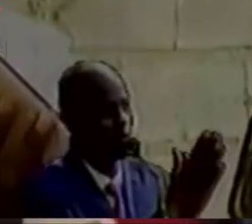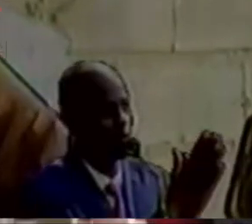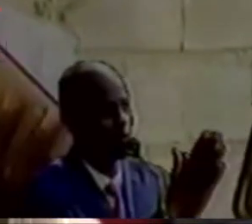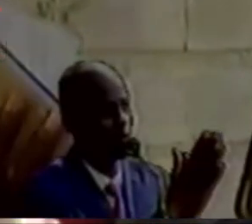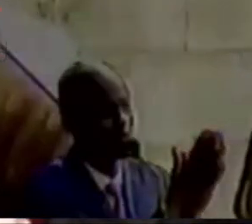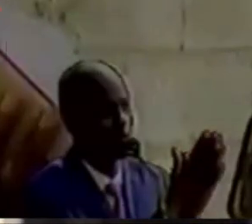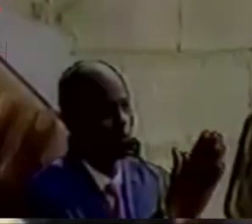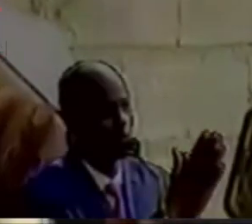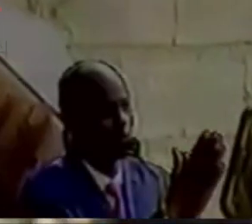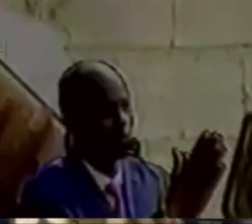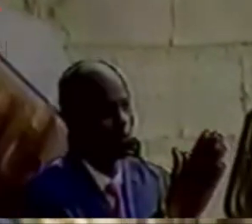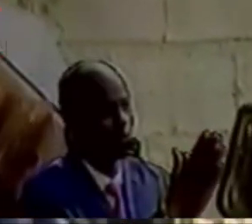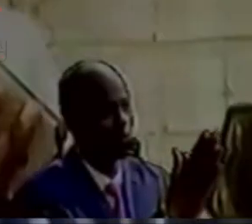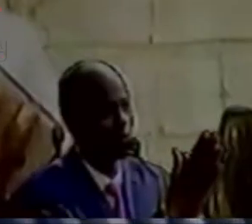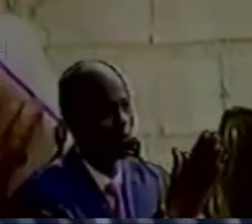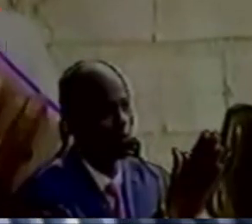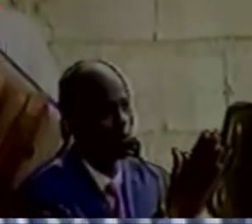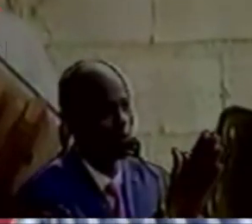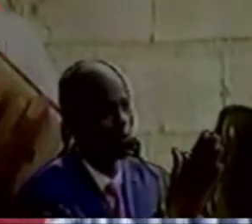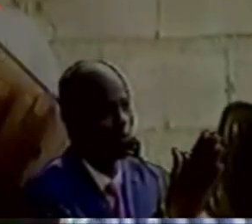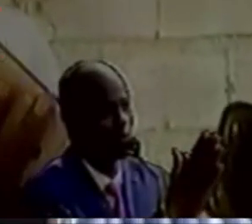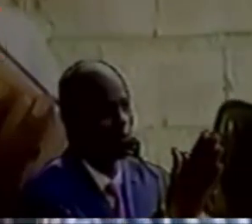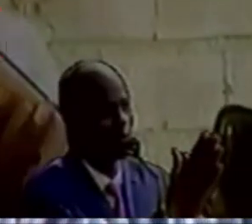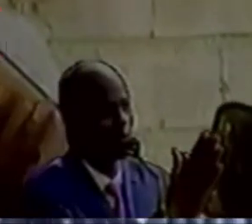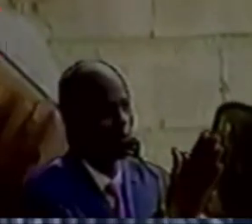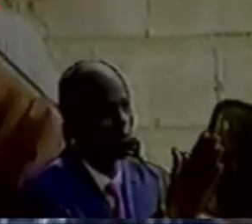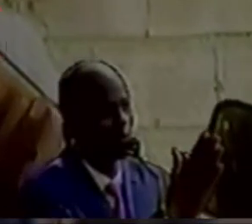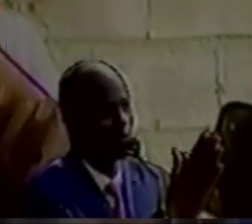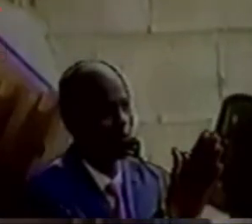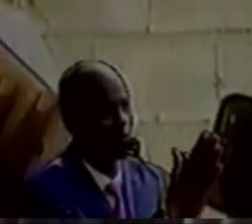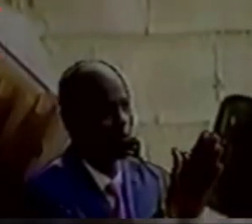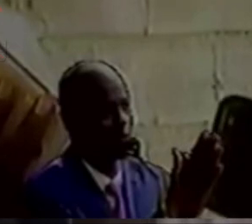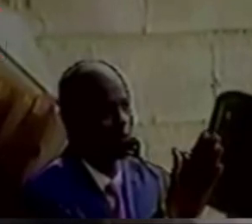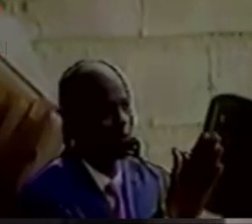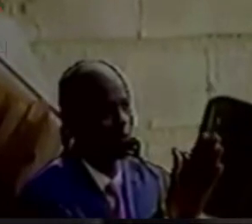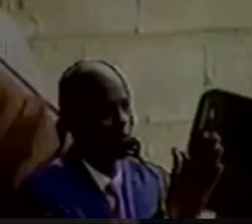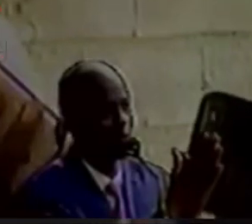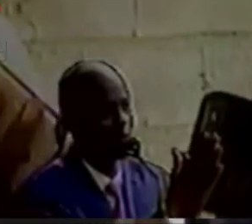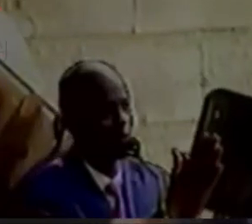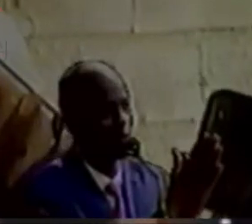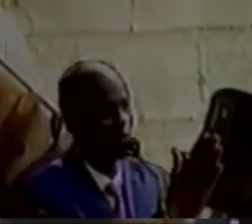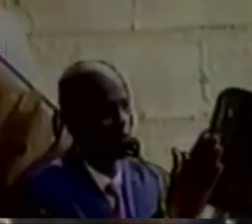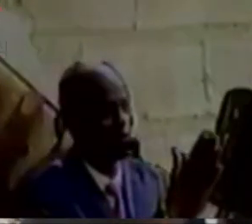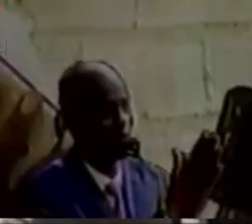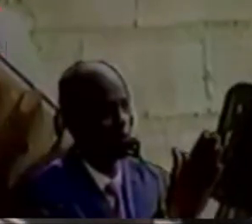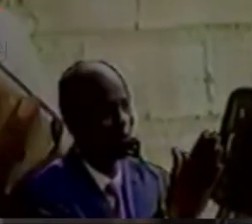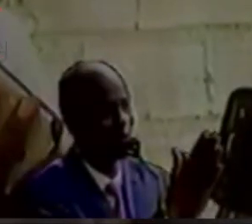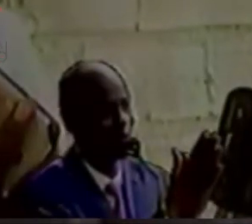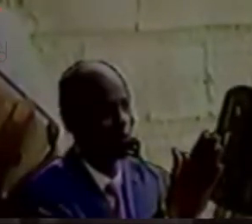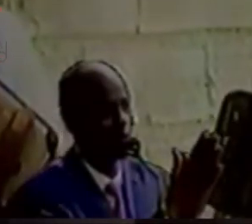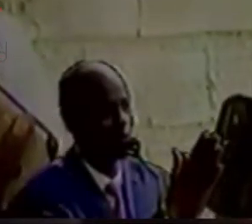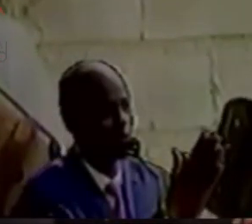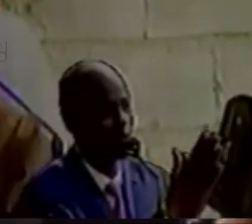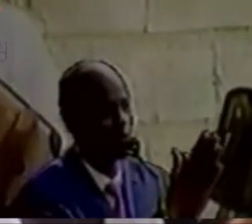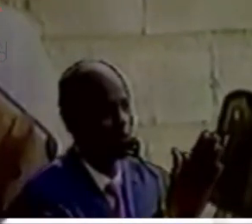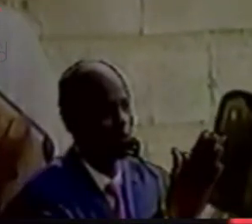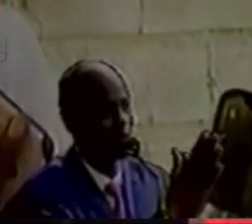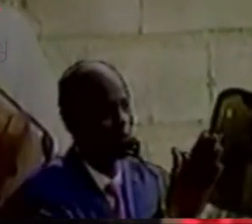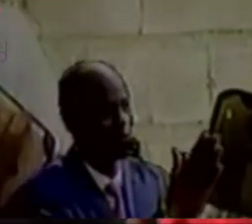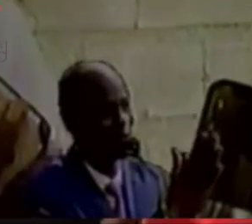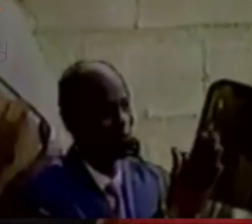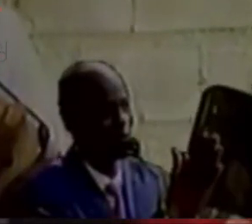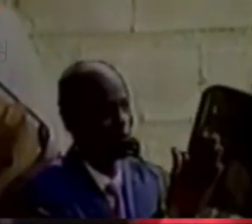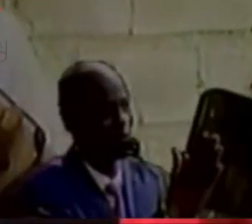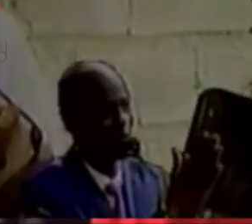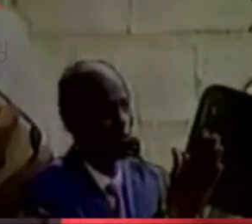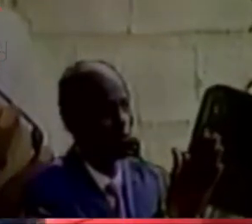bataille là pour nous dire, mon dernier, on nous rend peigné plus vivable. on nous débarrasser de fatra, on nous monter